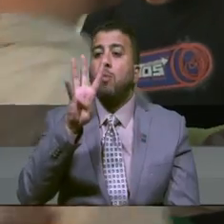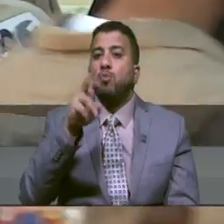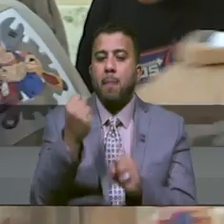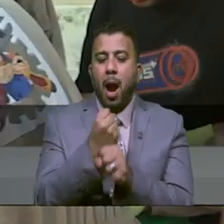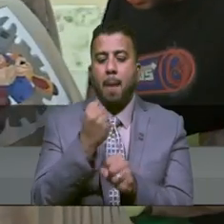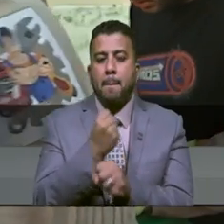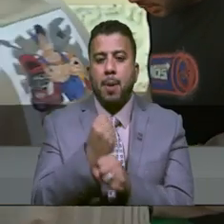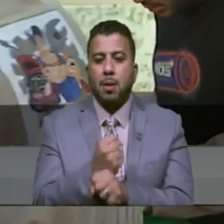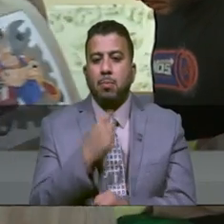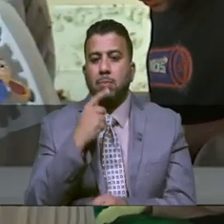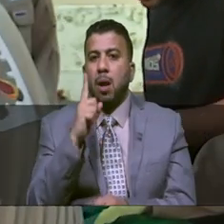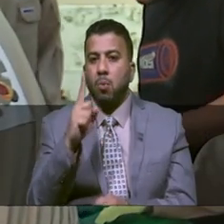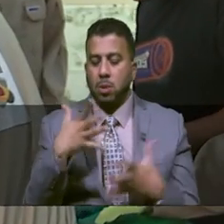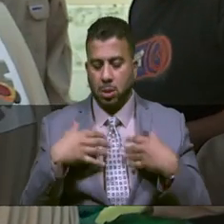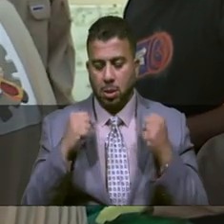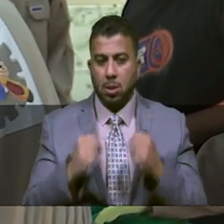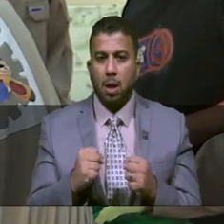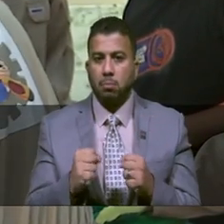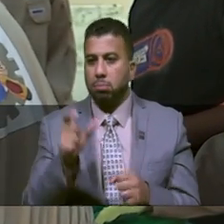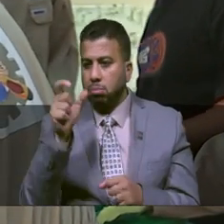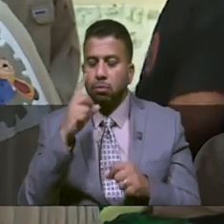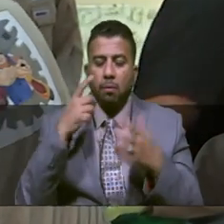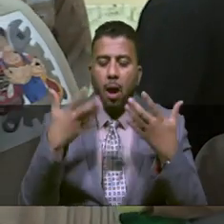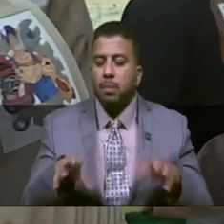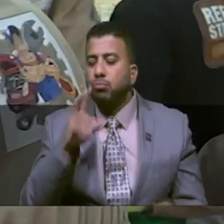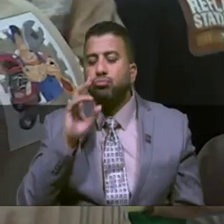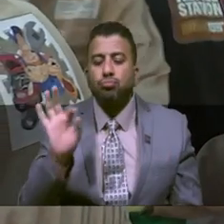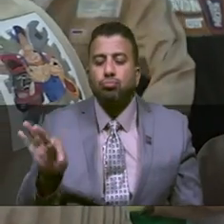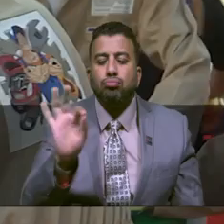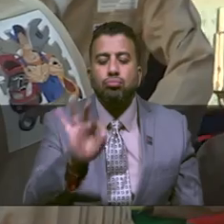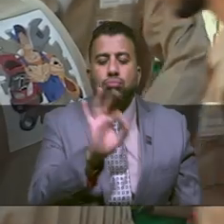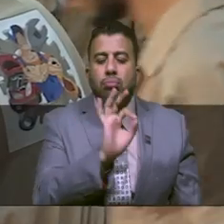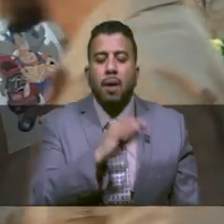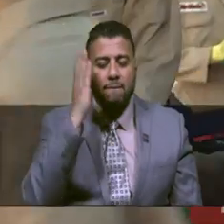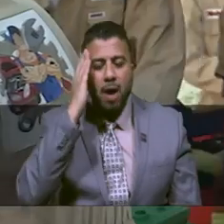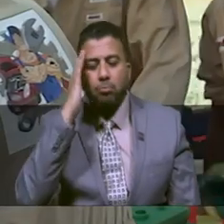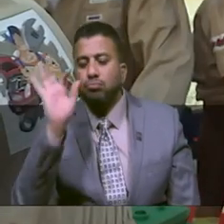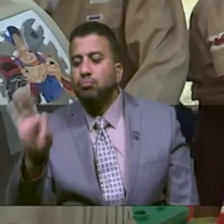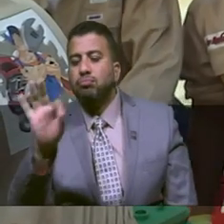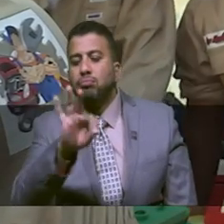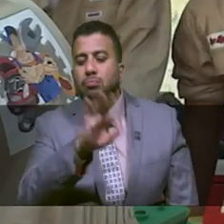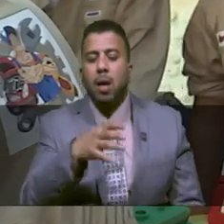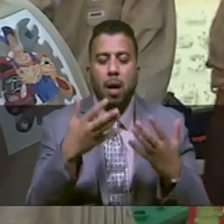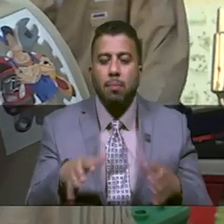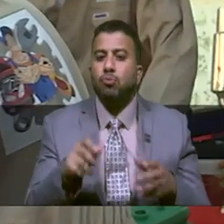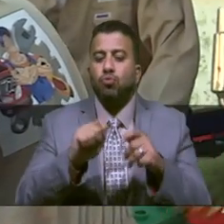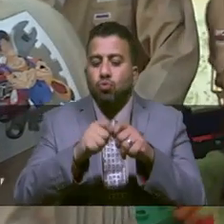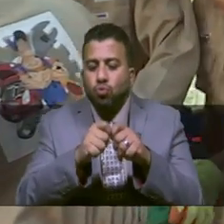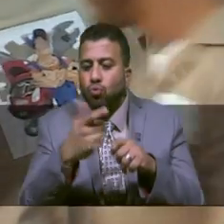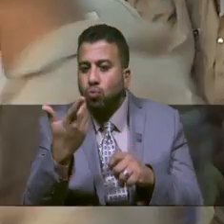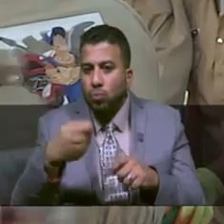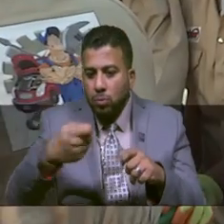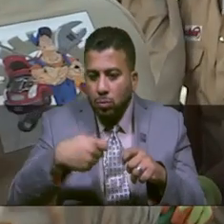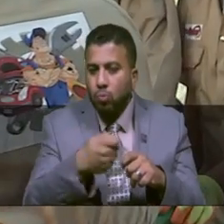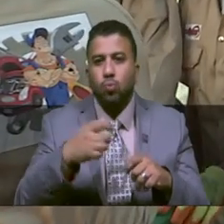النظري كان أول شيء عن أمن وسلامة، عن تشخيص الأعطال، كيف تتعامل للتشخيص، عندك نوع المعدات شو اللي